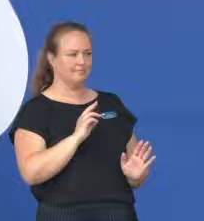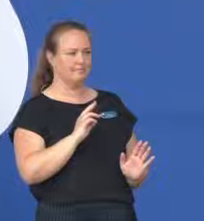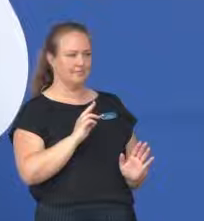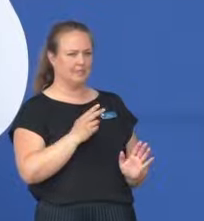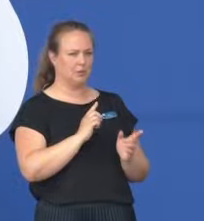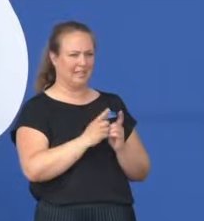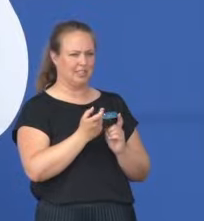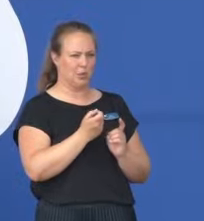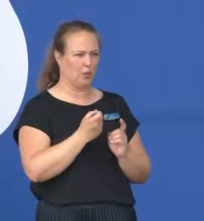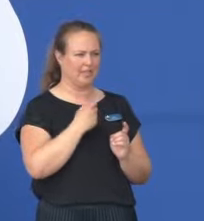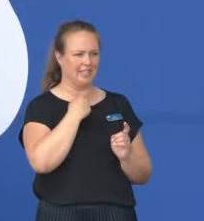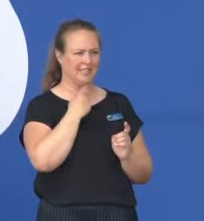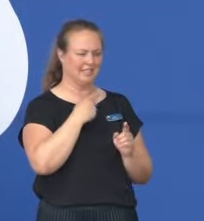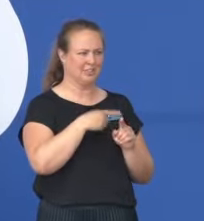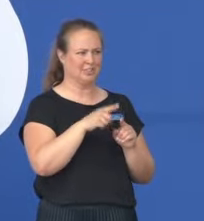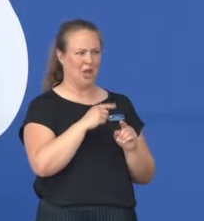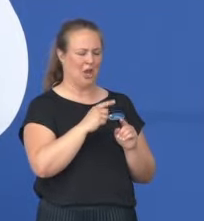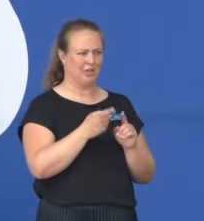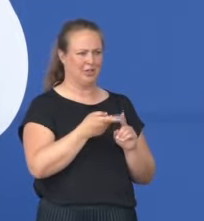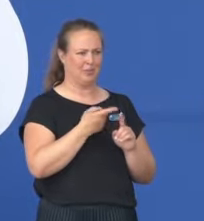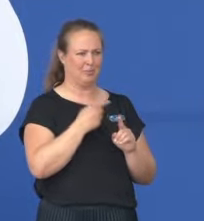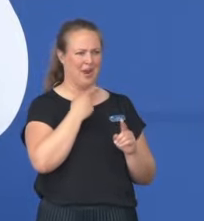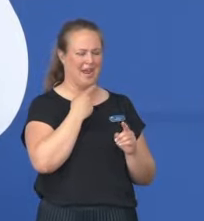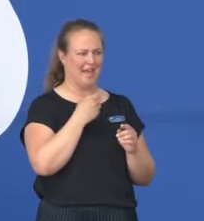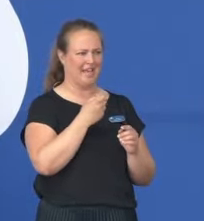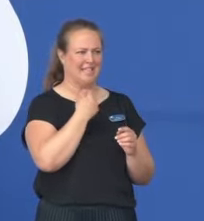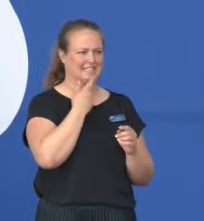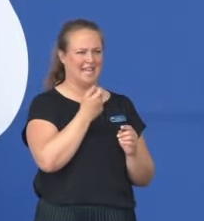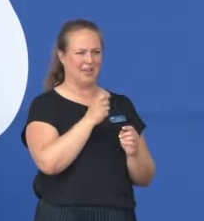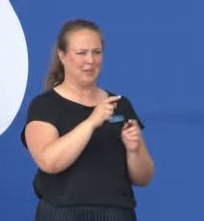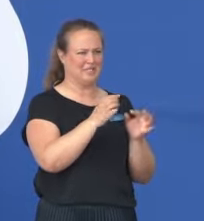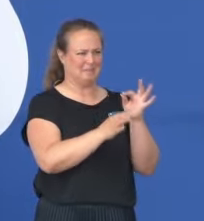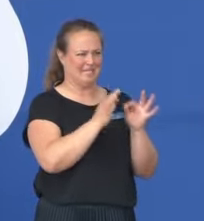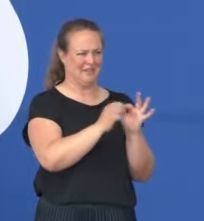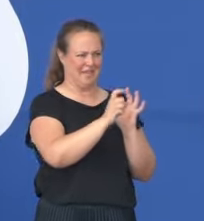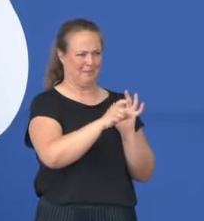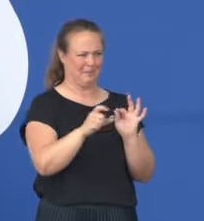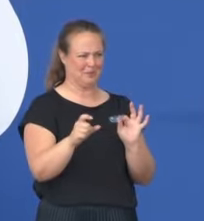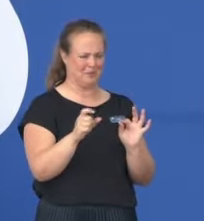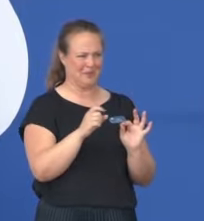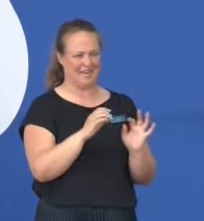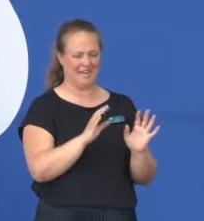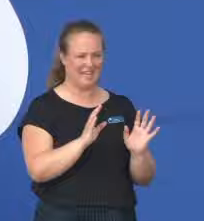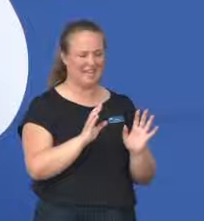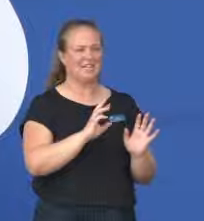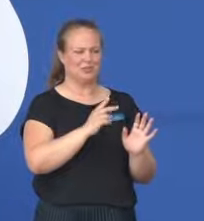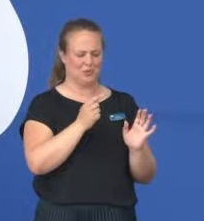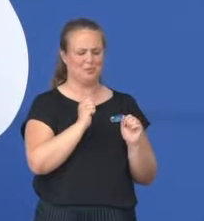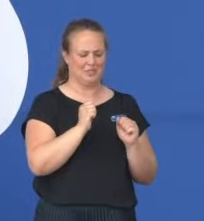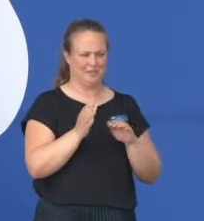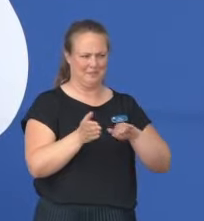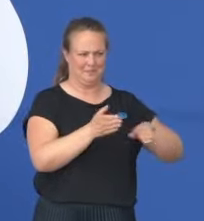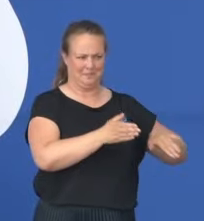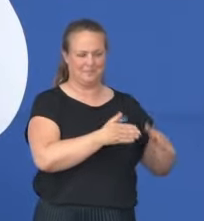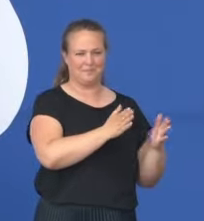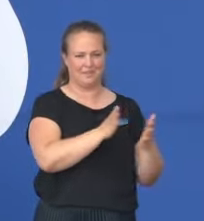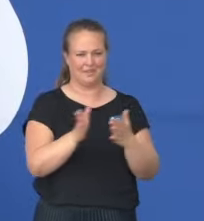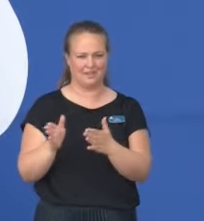namn Gunnel de har träffat en gång i Malmö. Så nu går vi vidare. För nu måste vi då prata om det som också